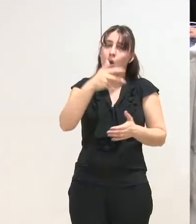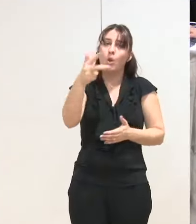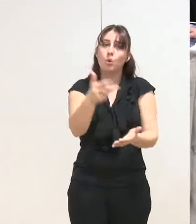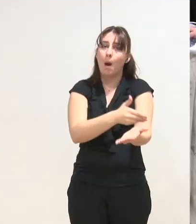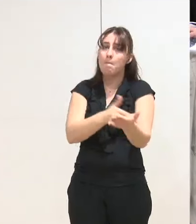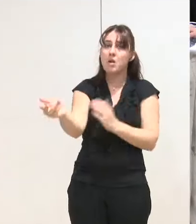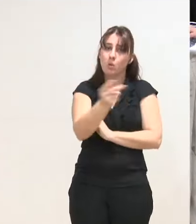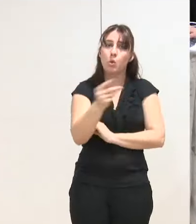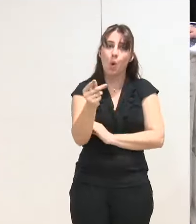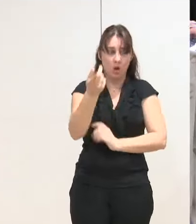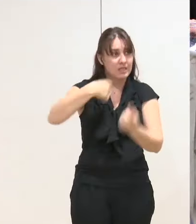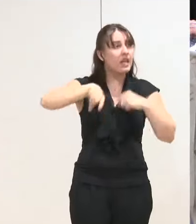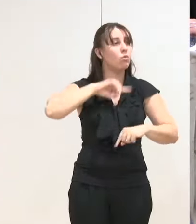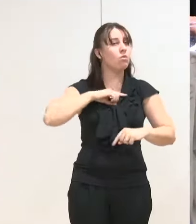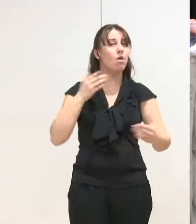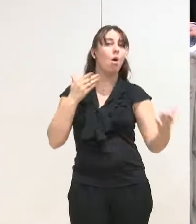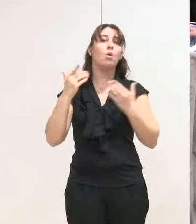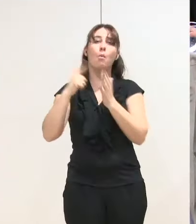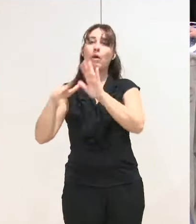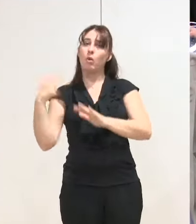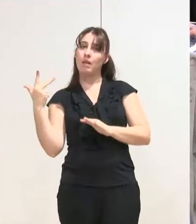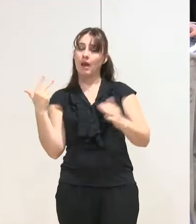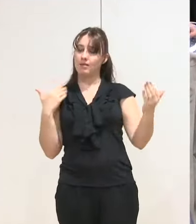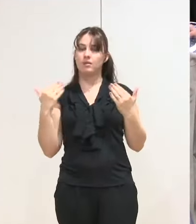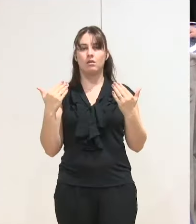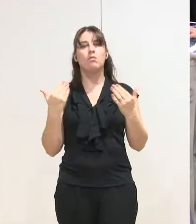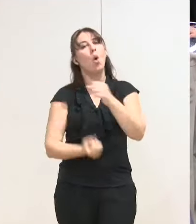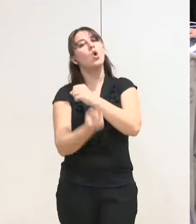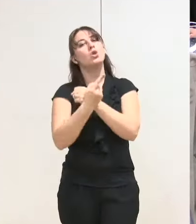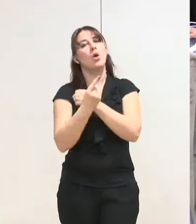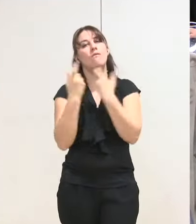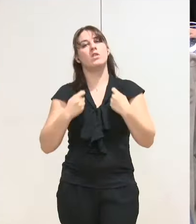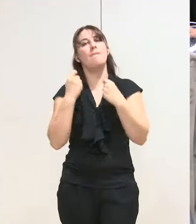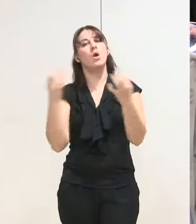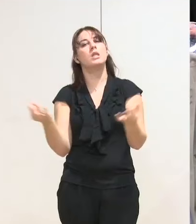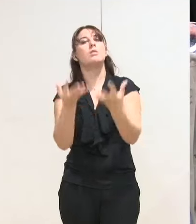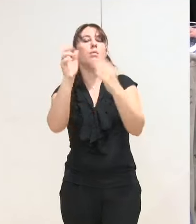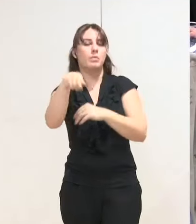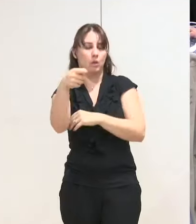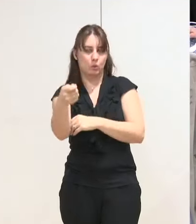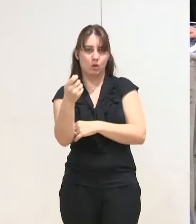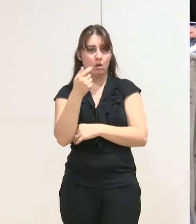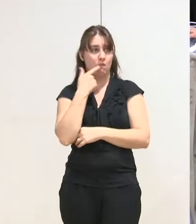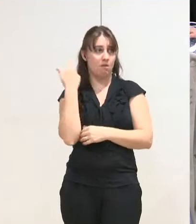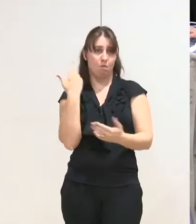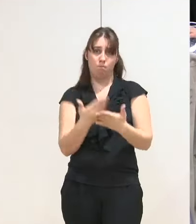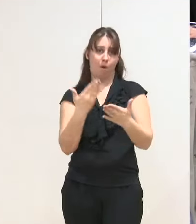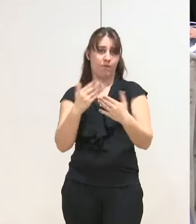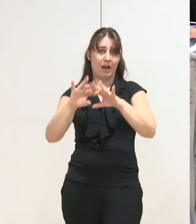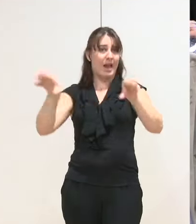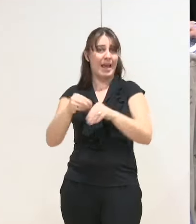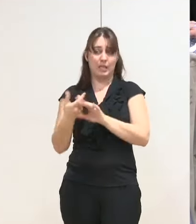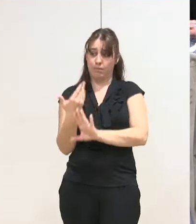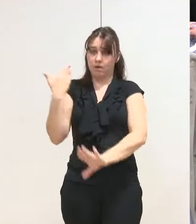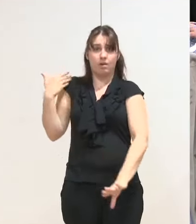d'euros par rapport à 2013 hors dépenses exceptionnelle ce qui démontre que l'équipe précédente aurait tout à fait pu faire ces